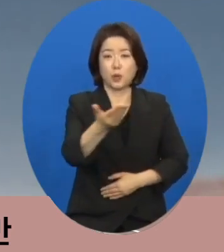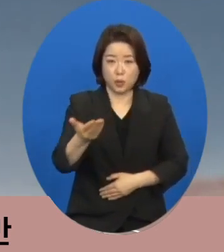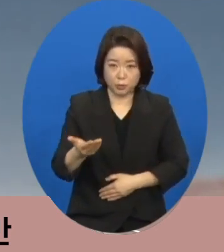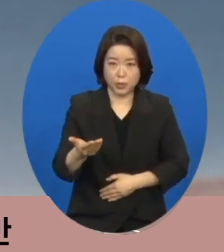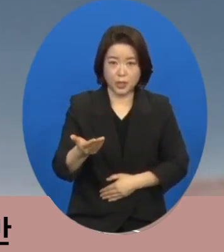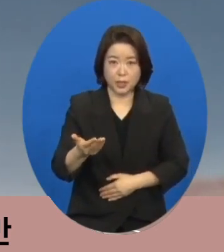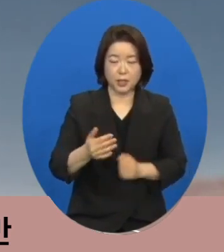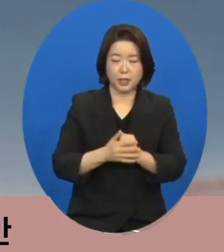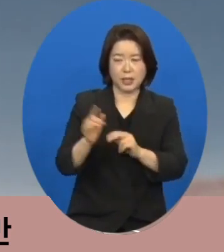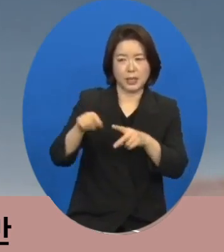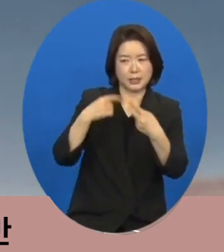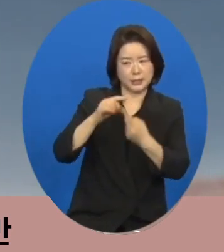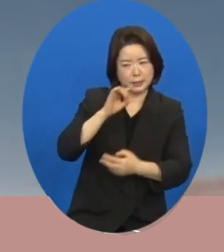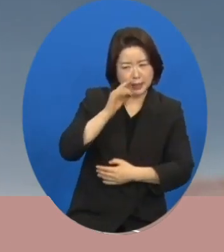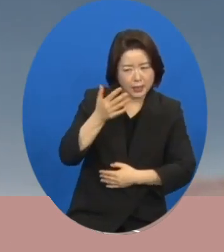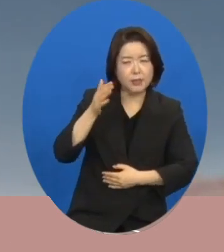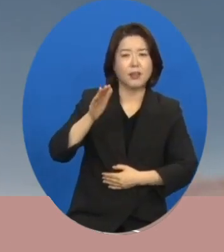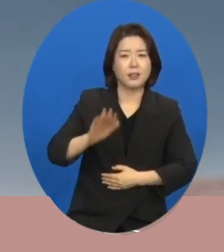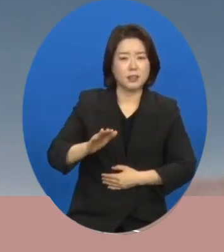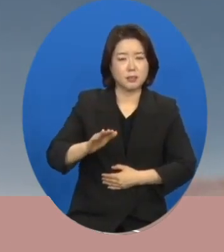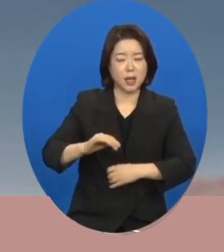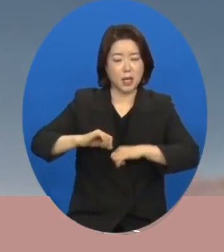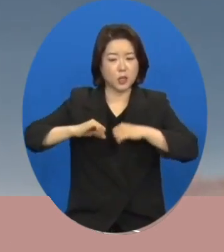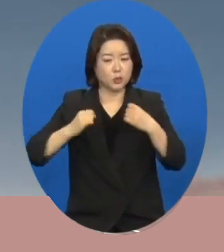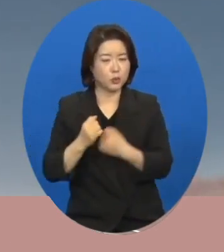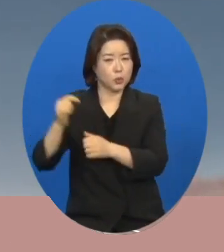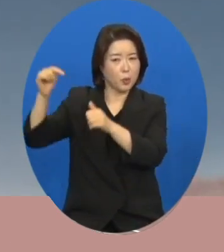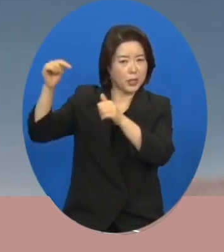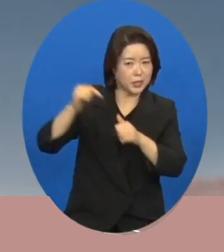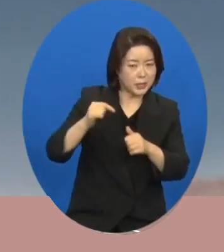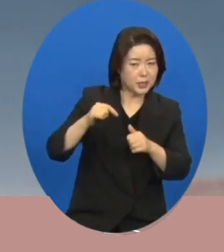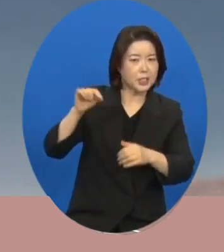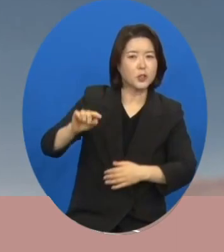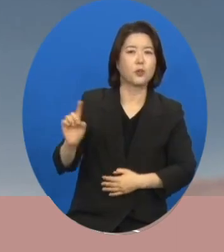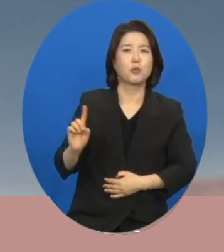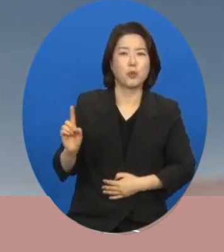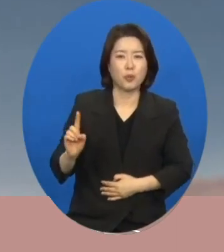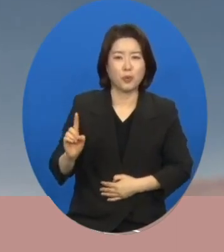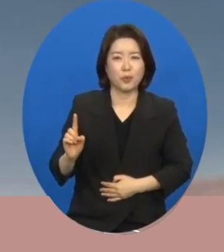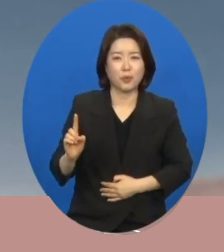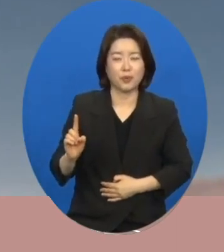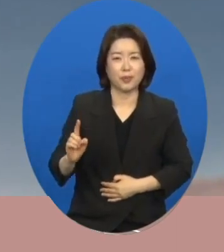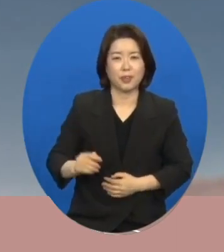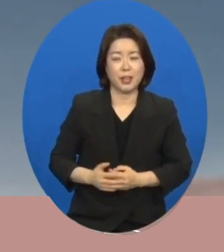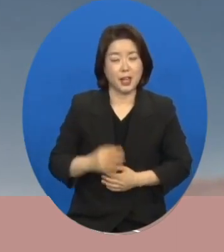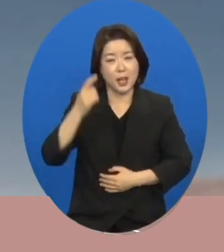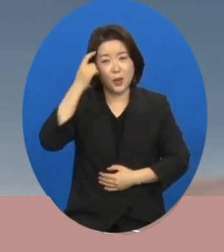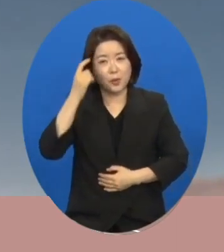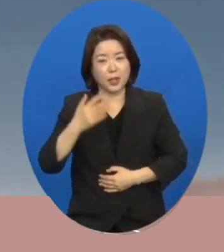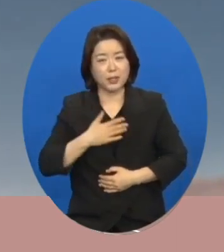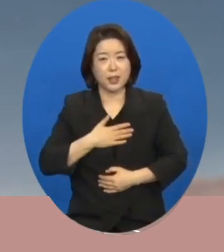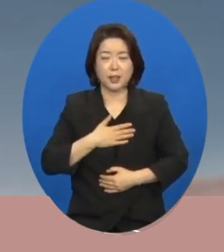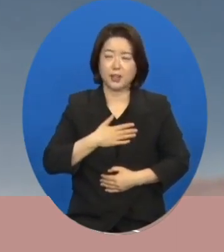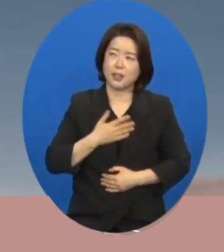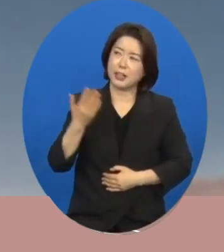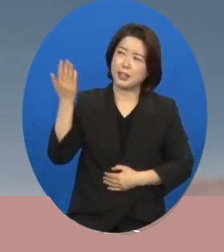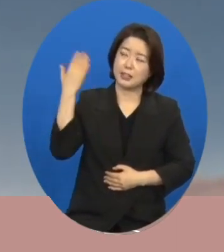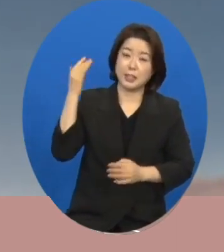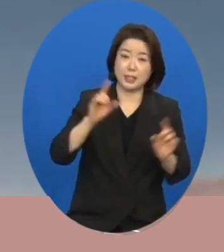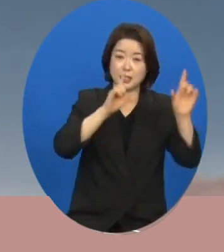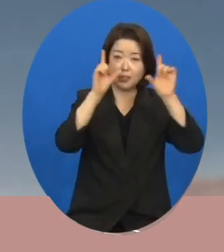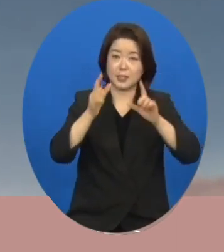이해가 되지는 않지만 순종하라고 하시는 그것이 무엇입니까 왜 내가 지난 삶 동안